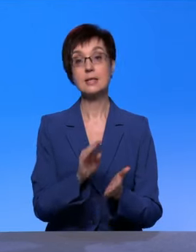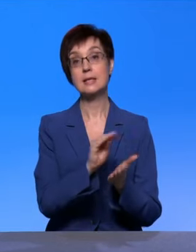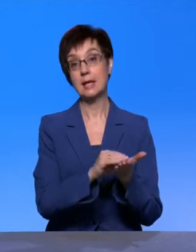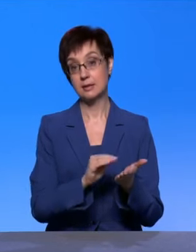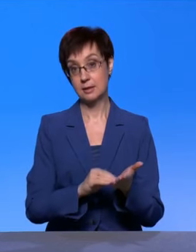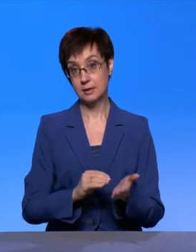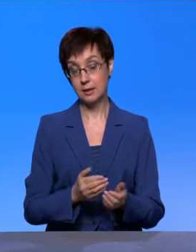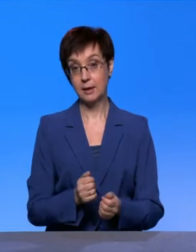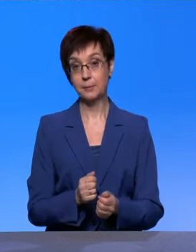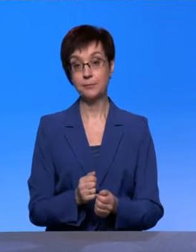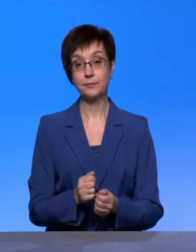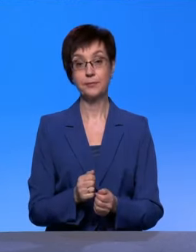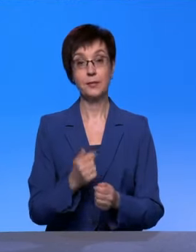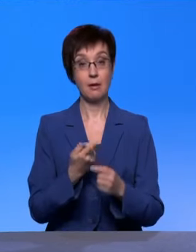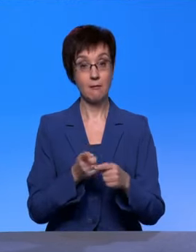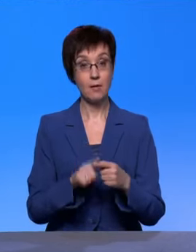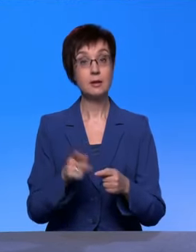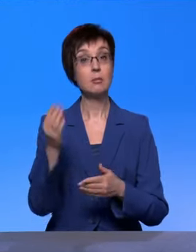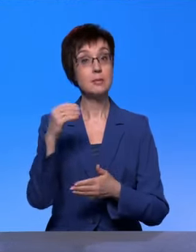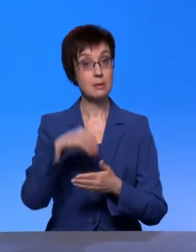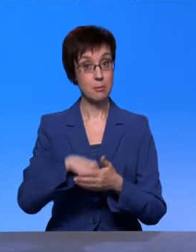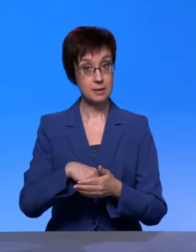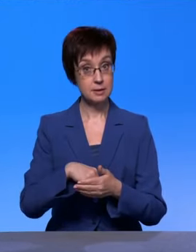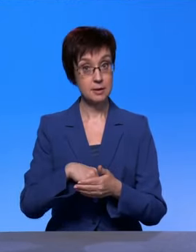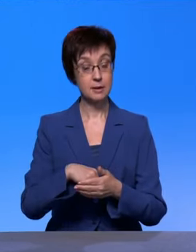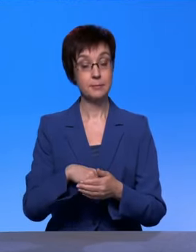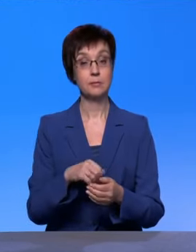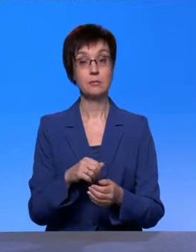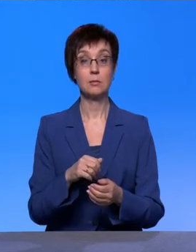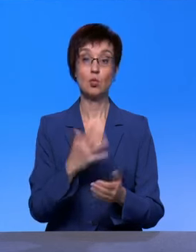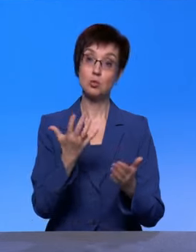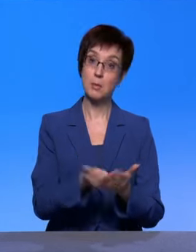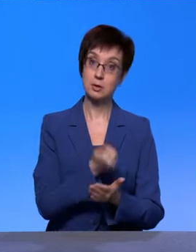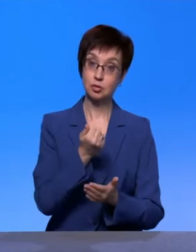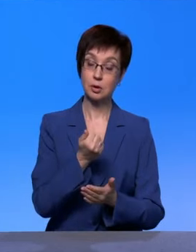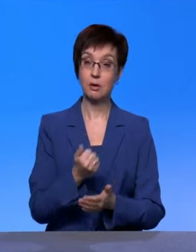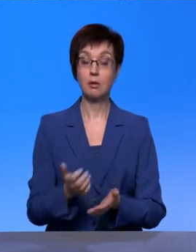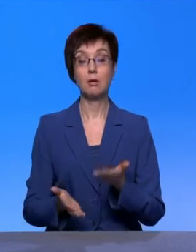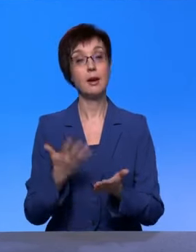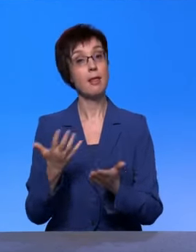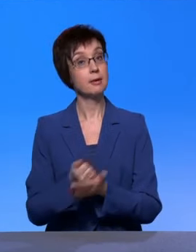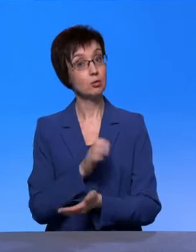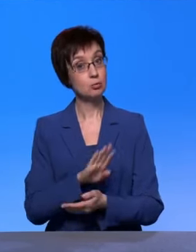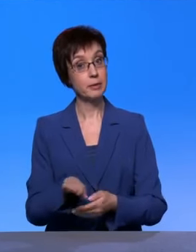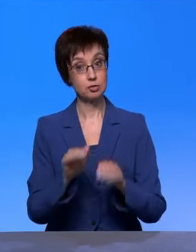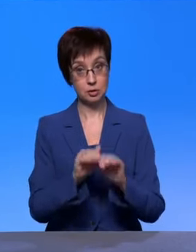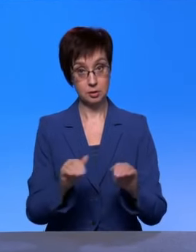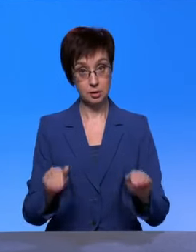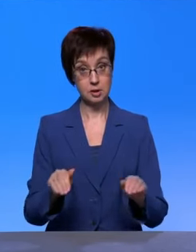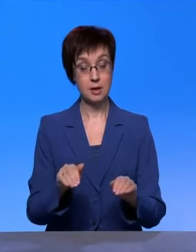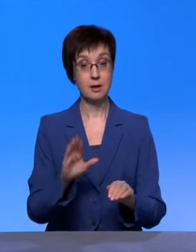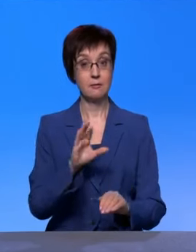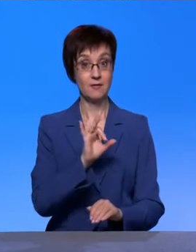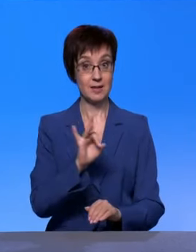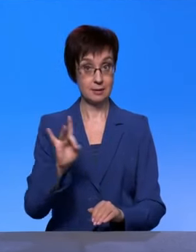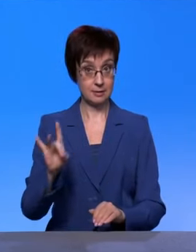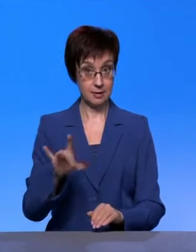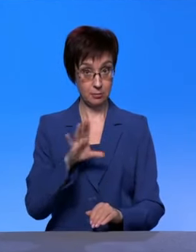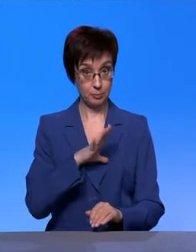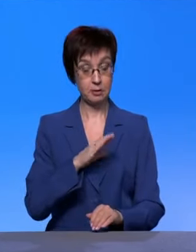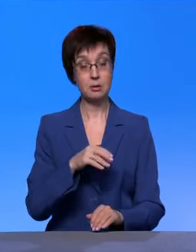поэтому в этом смысле, я думаю, что успешных-неуспешных детей было примерно столько же, потому что, ну,